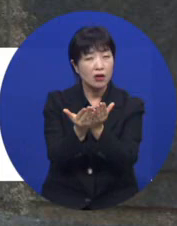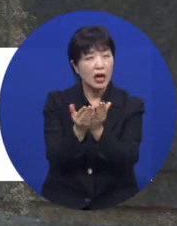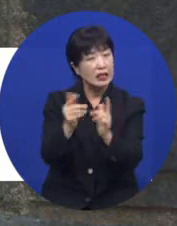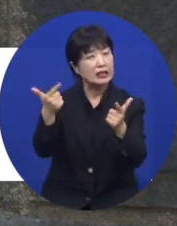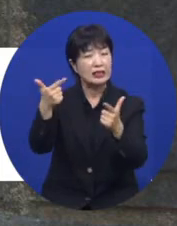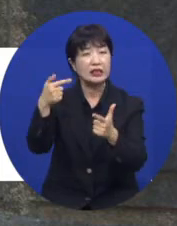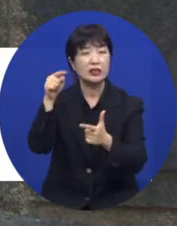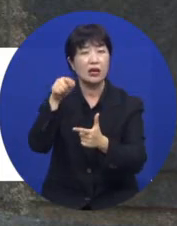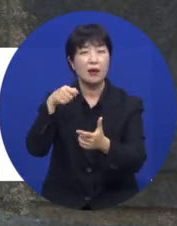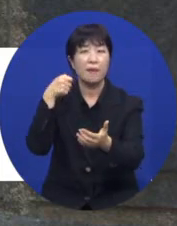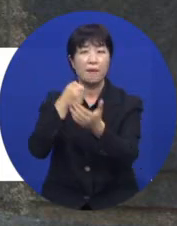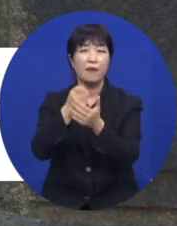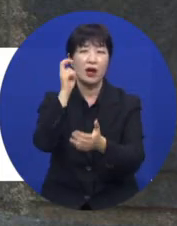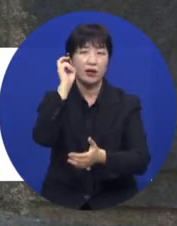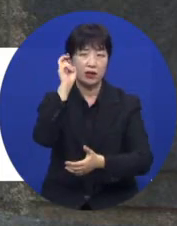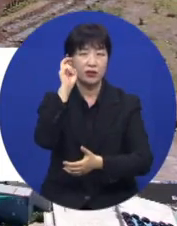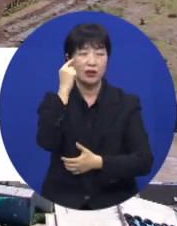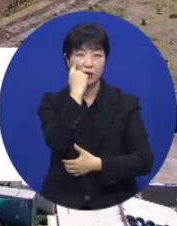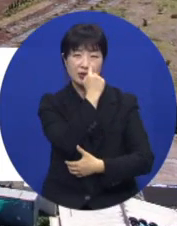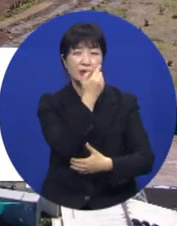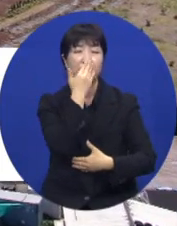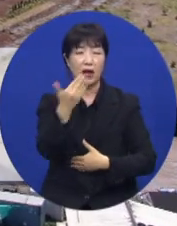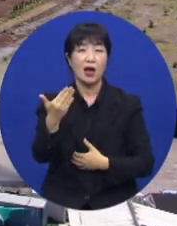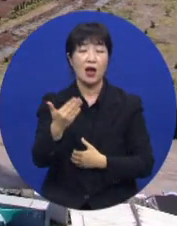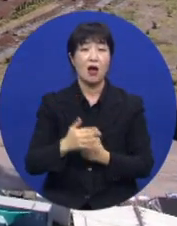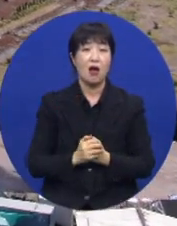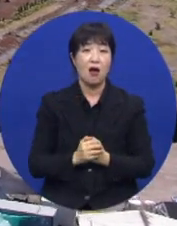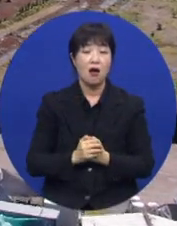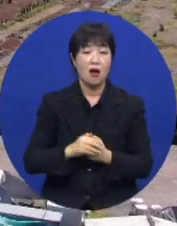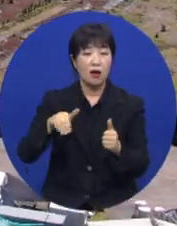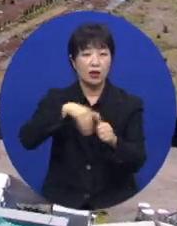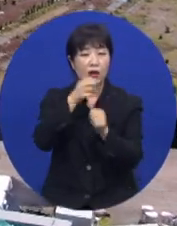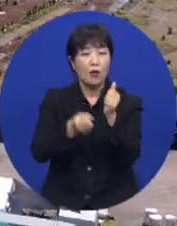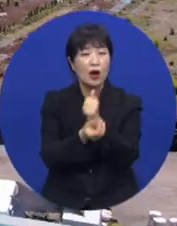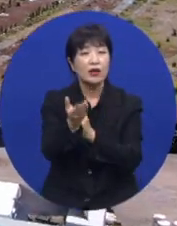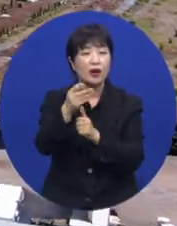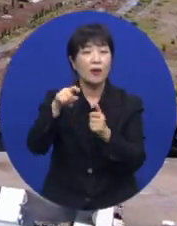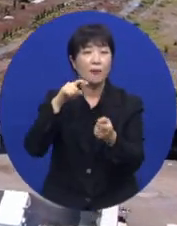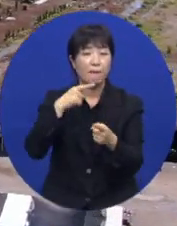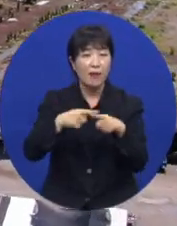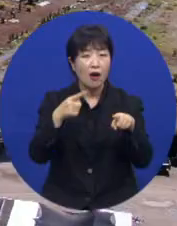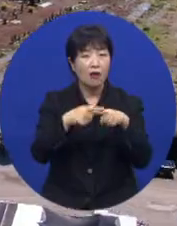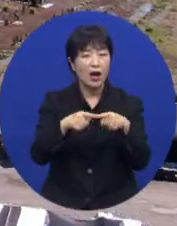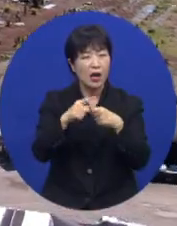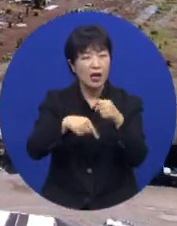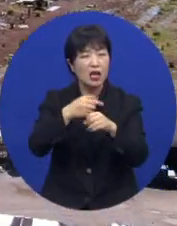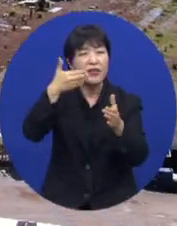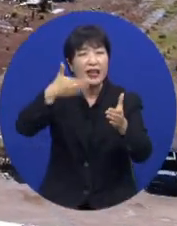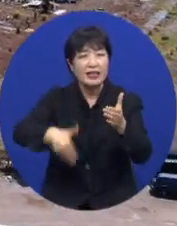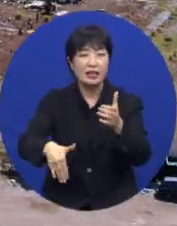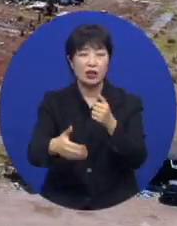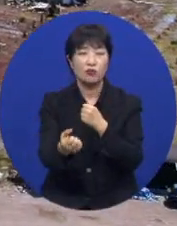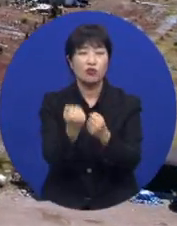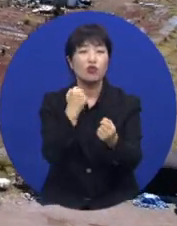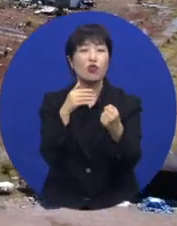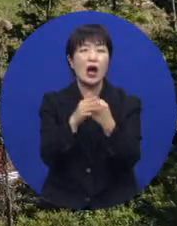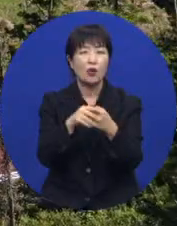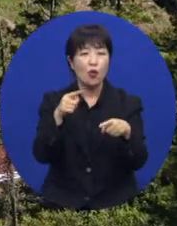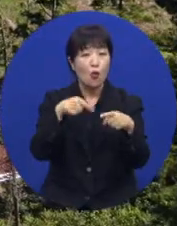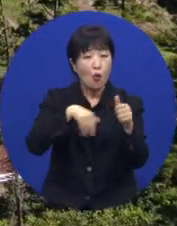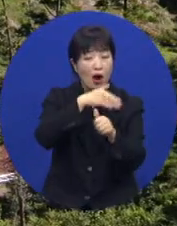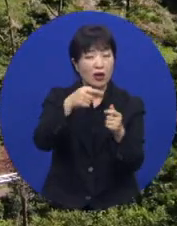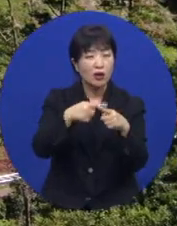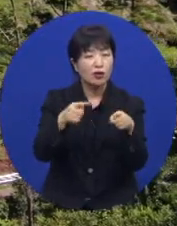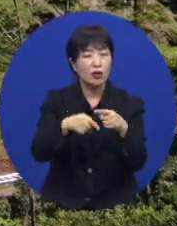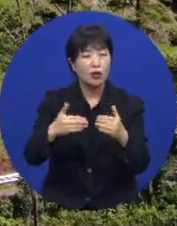적절한지 아닌지는 그때 검증이 되는 거죠. 전략 환경 영향평가를 시작한 지 채 1년도 안 돼 환경 영향평가 등